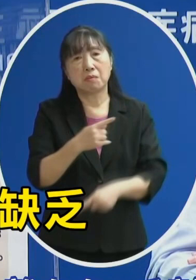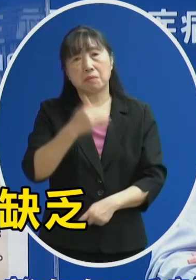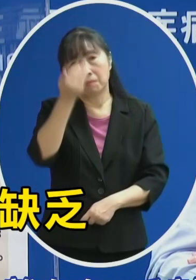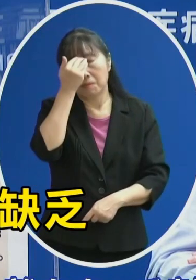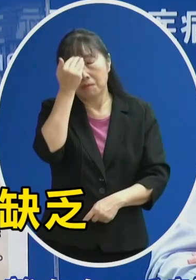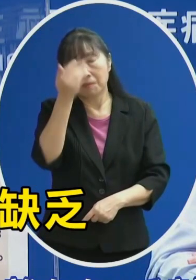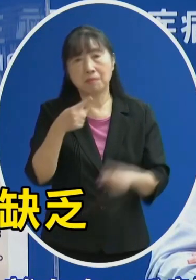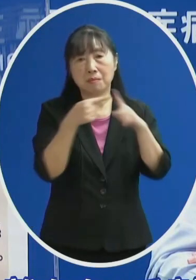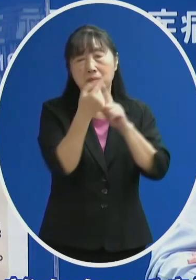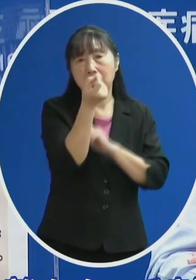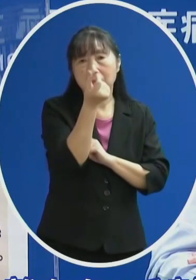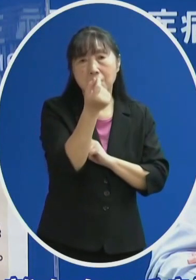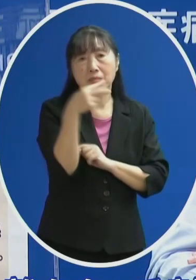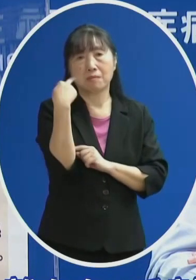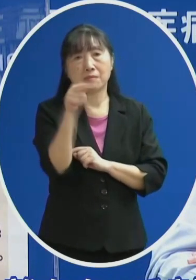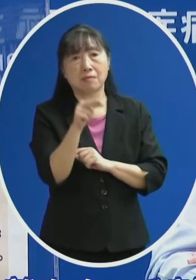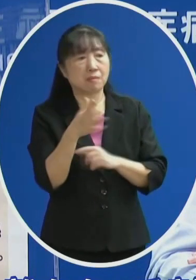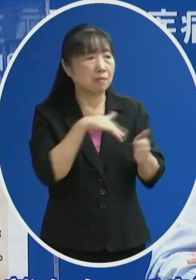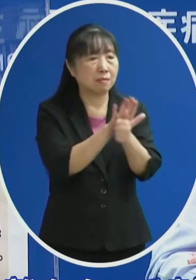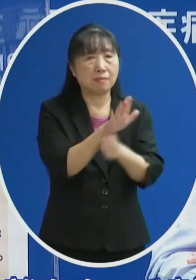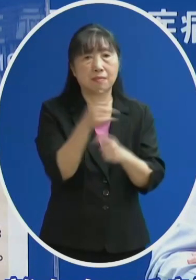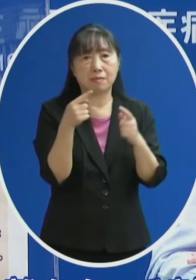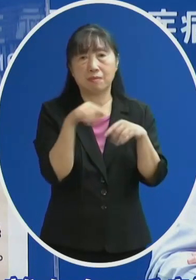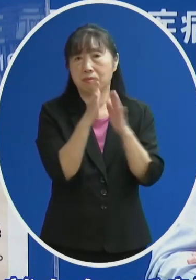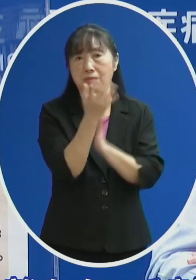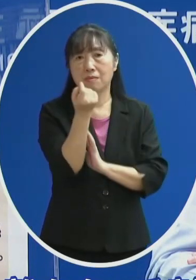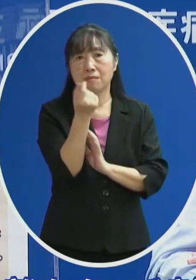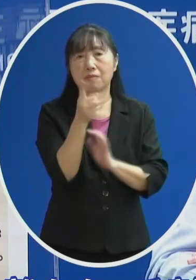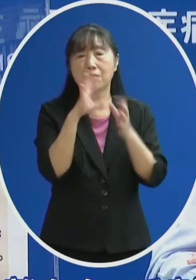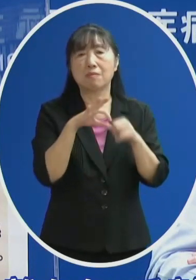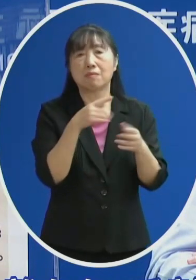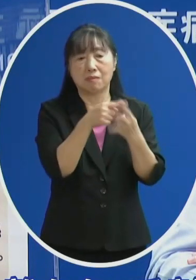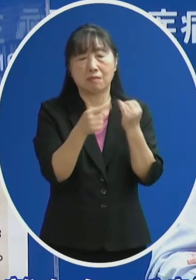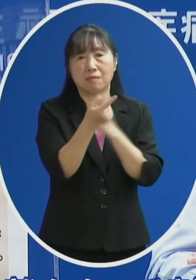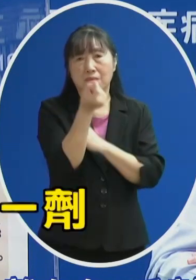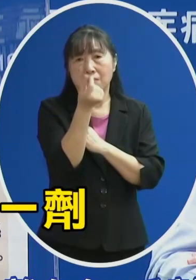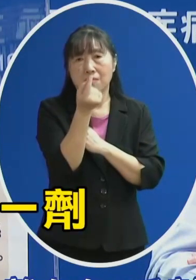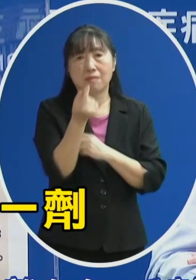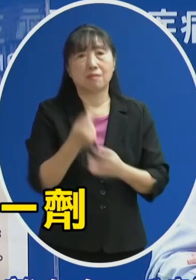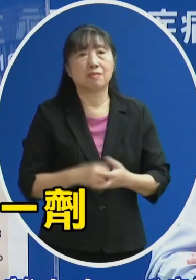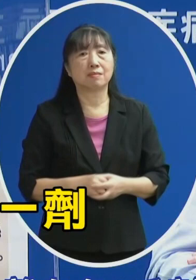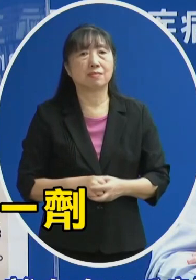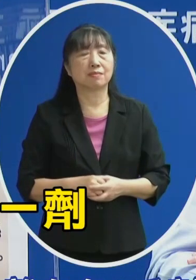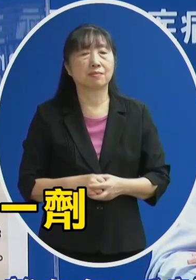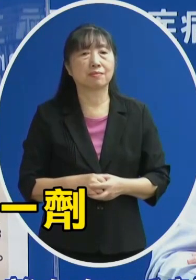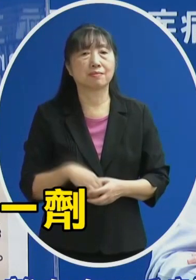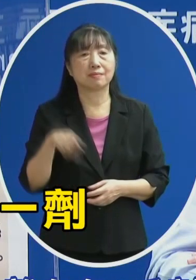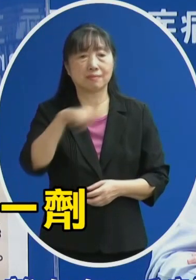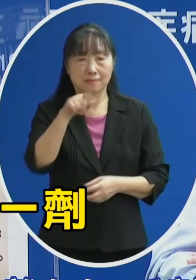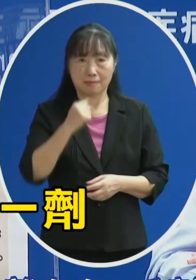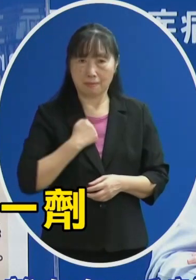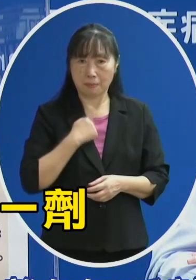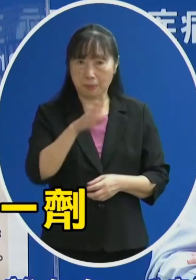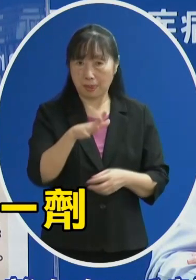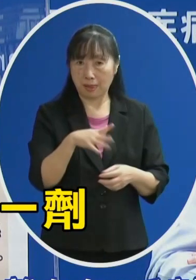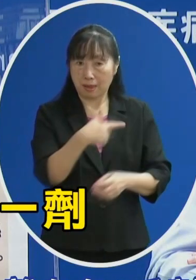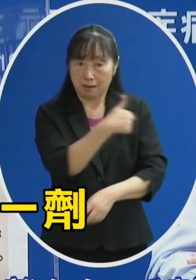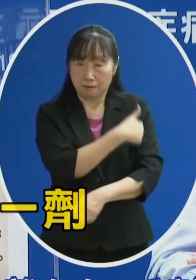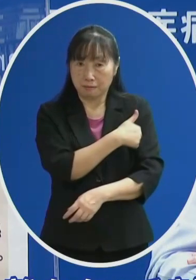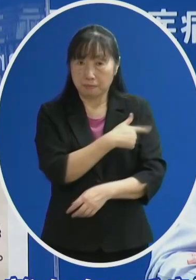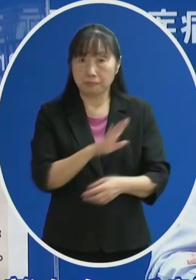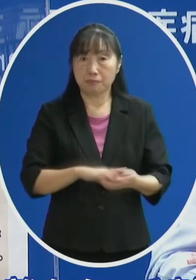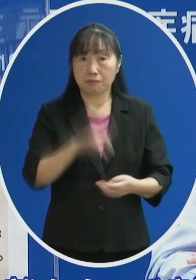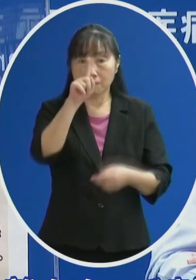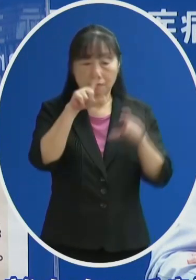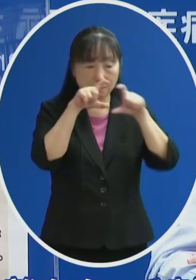医疗资源缺乏，尤其它那个相对的数目非常小，人口非常小。那大家知道，我们这次疫苗都有一剂